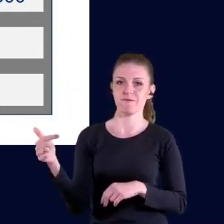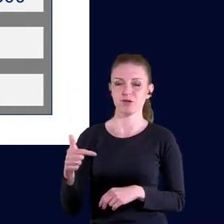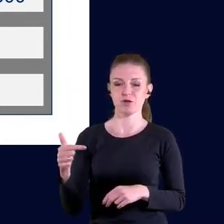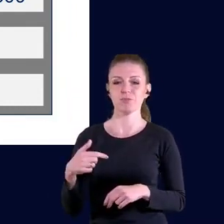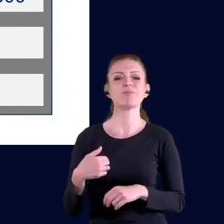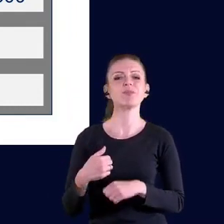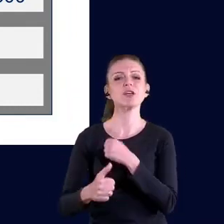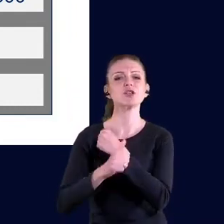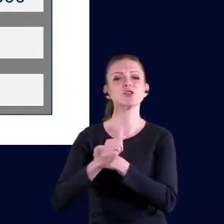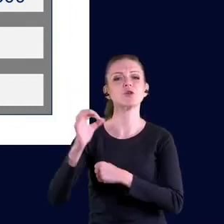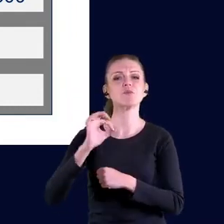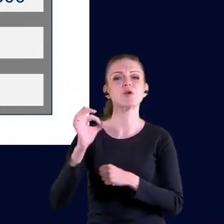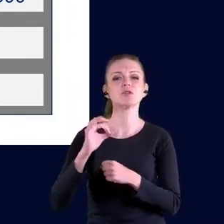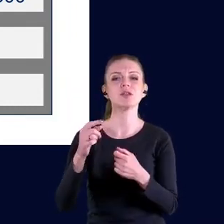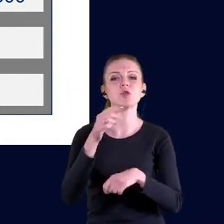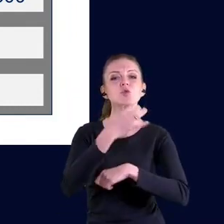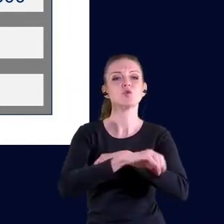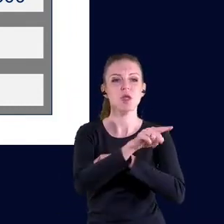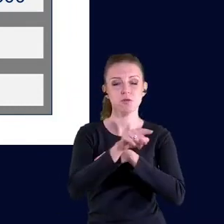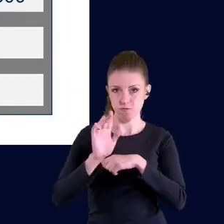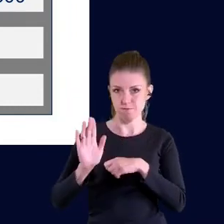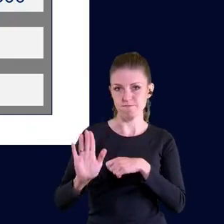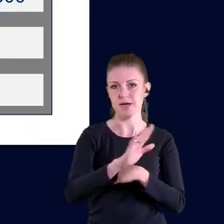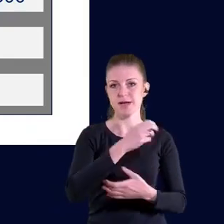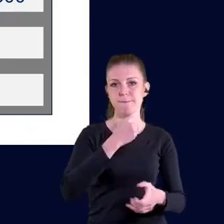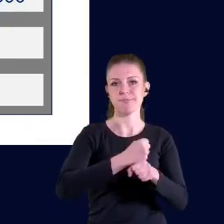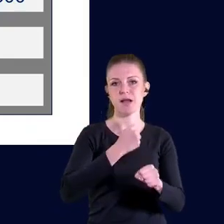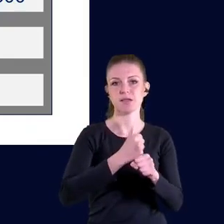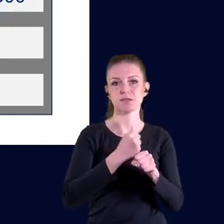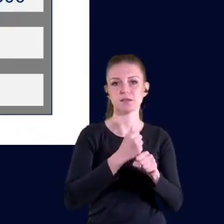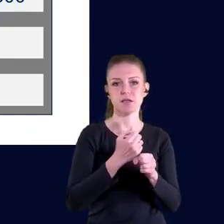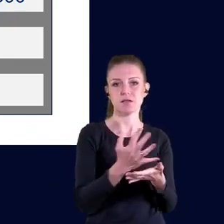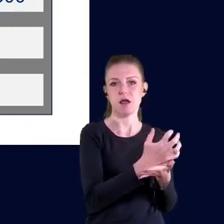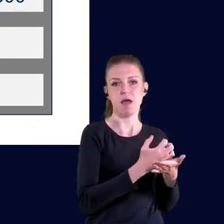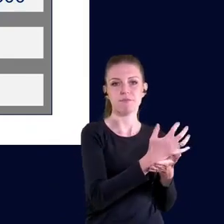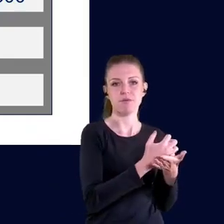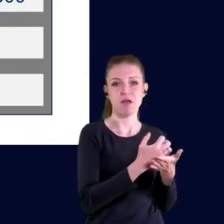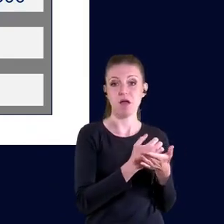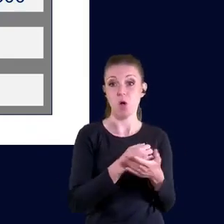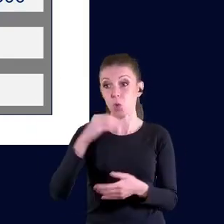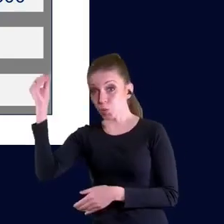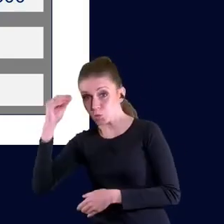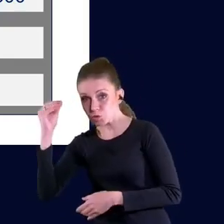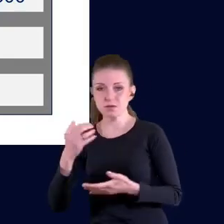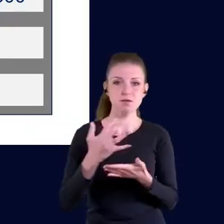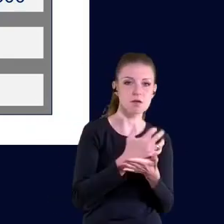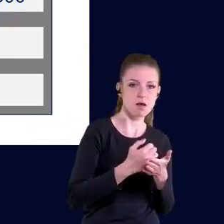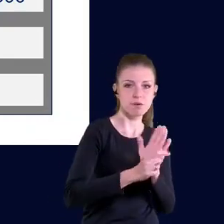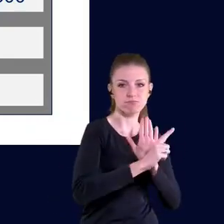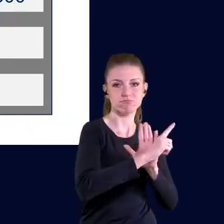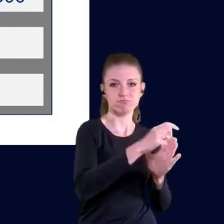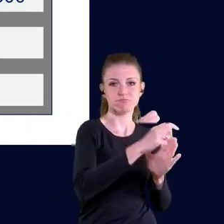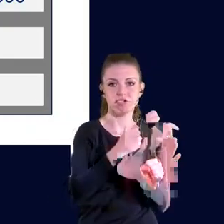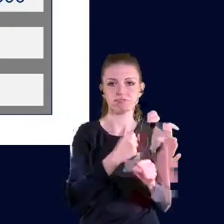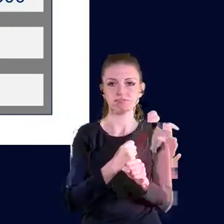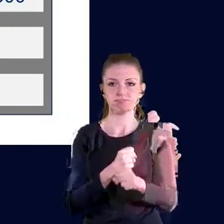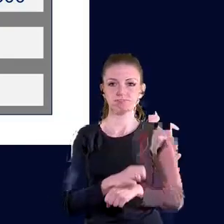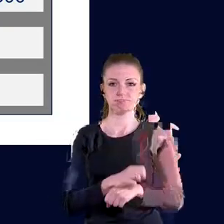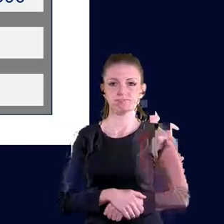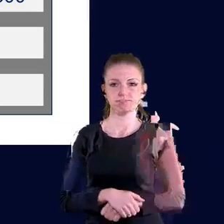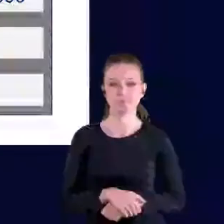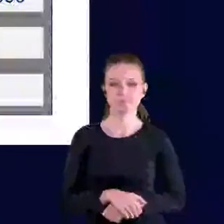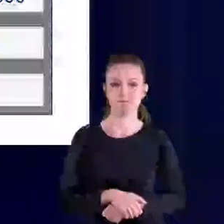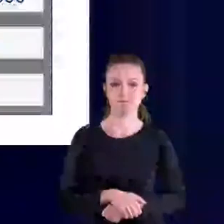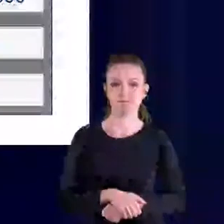studentów pracuje zarobkowo i to w trakcie podczas roku akademickiego ta gwiazdka powinno być widoczne